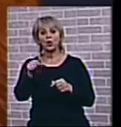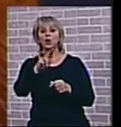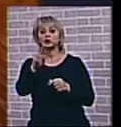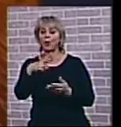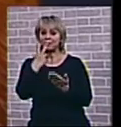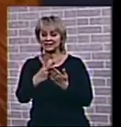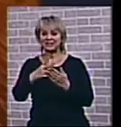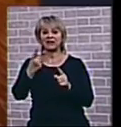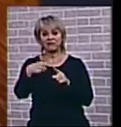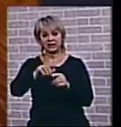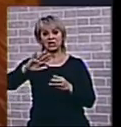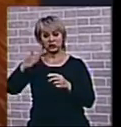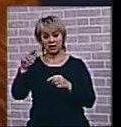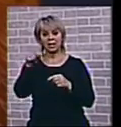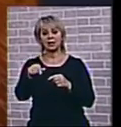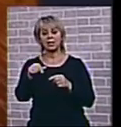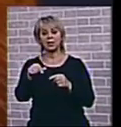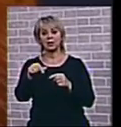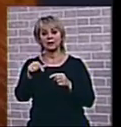кто посмотрелся в это зеркало,